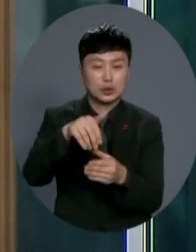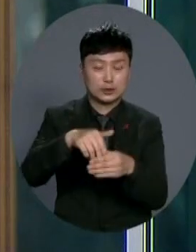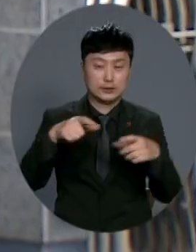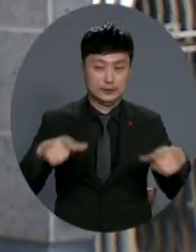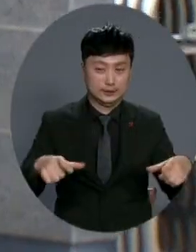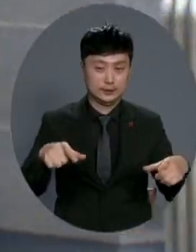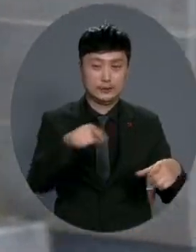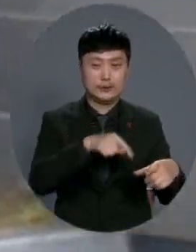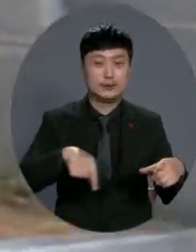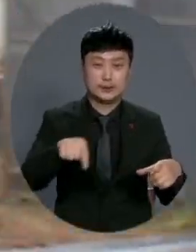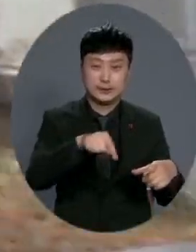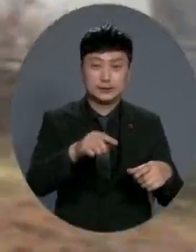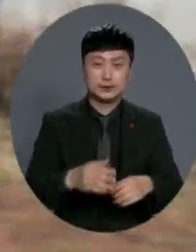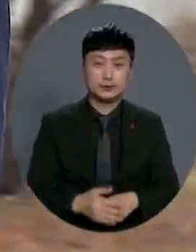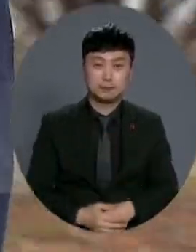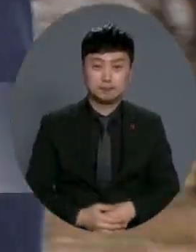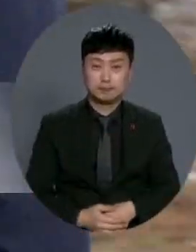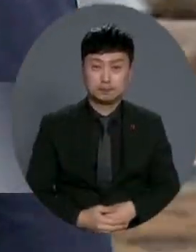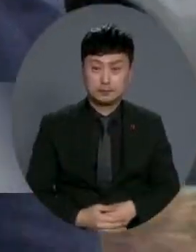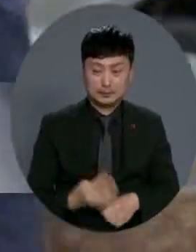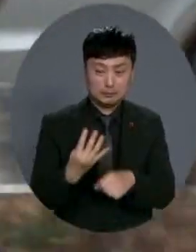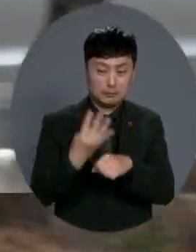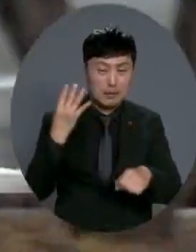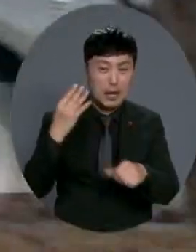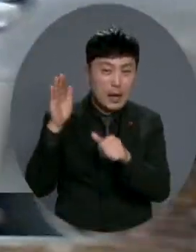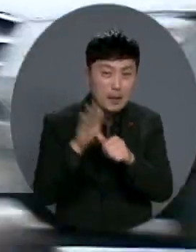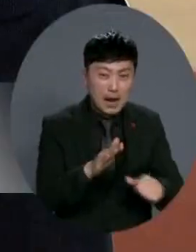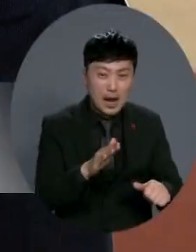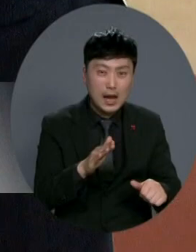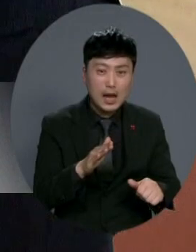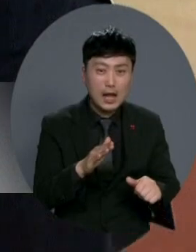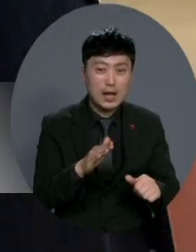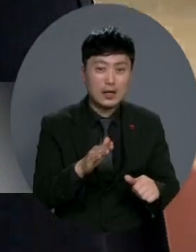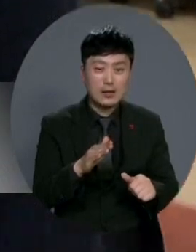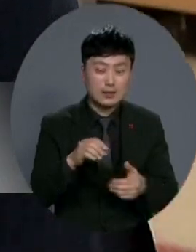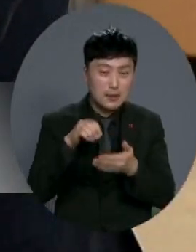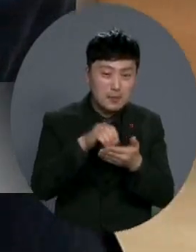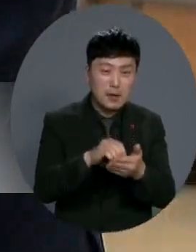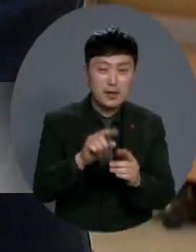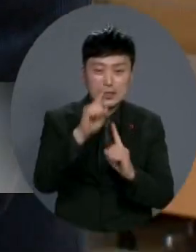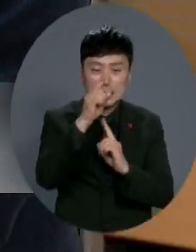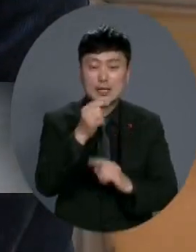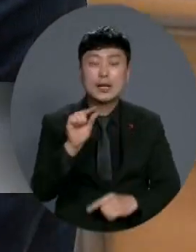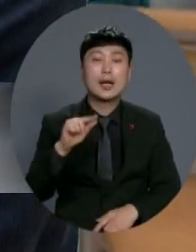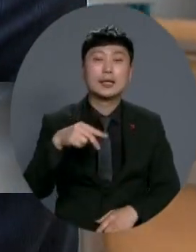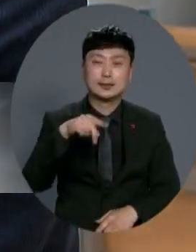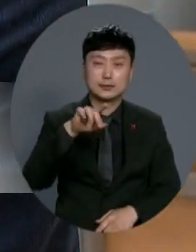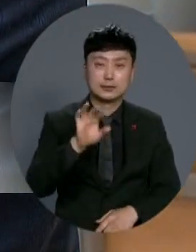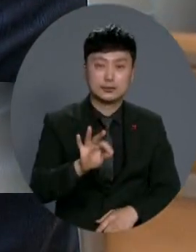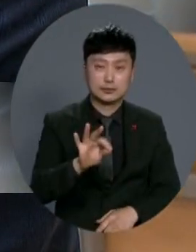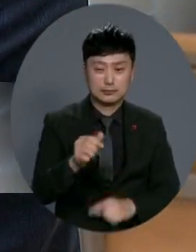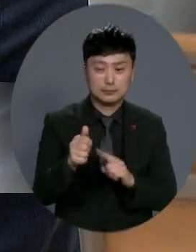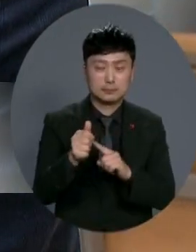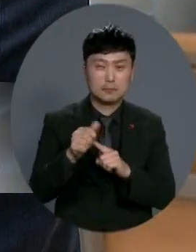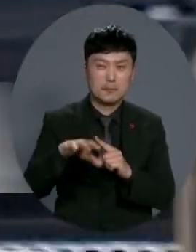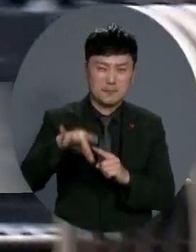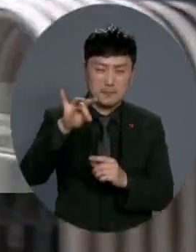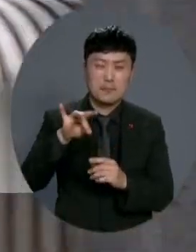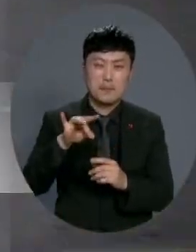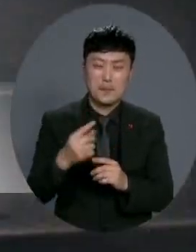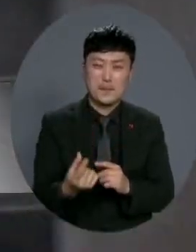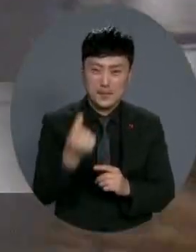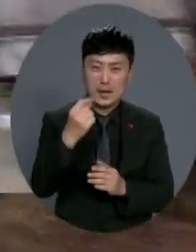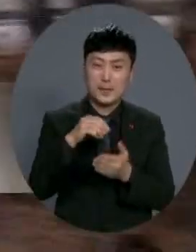있습니다 지난 총선에 낙선한 뒤 서전을 준비하는 이한성 전의원이 가장 먼저 등록을 마쳤고